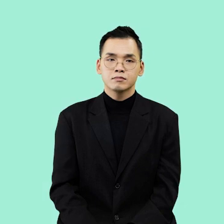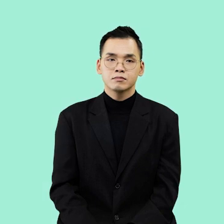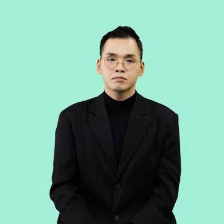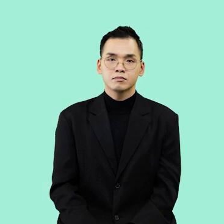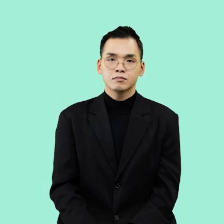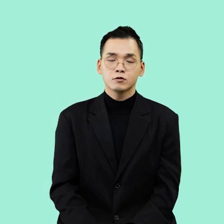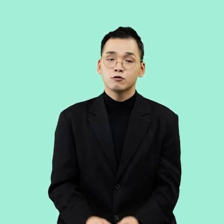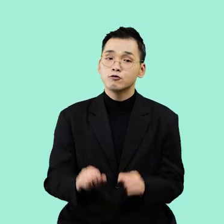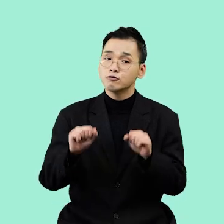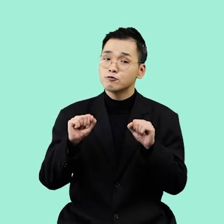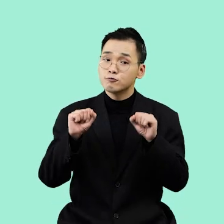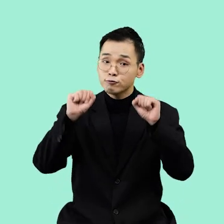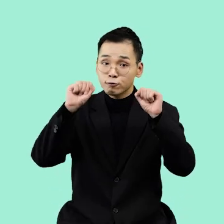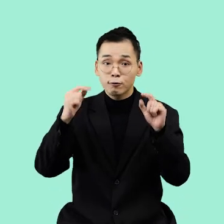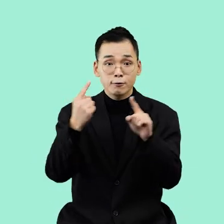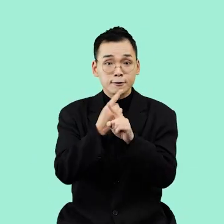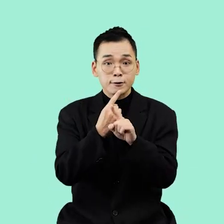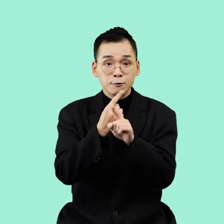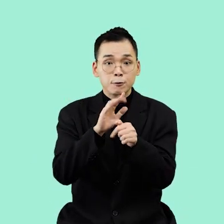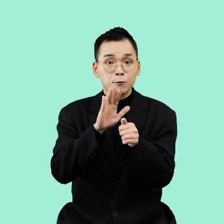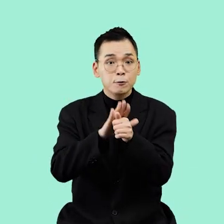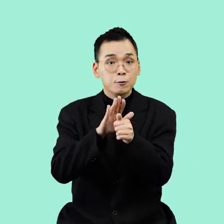다음은 운동치료 지원입니다.